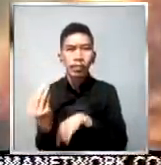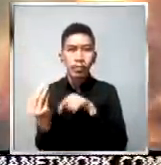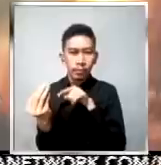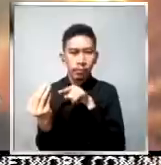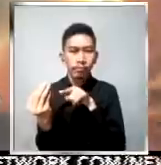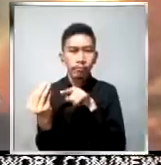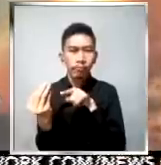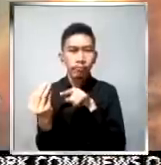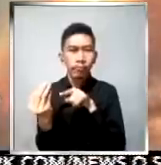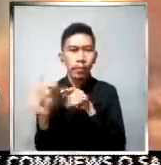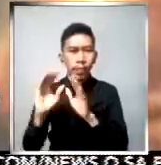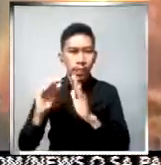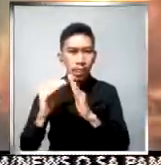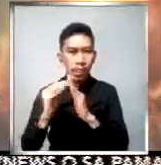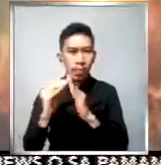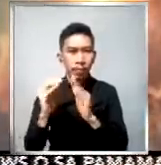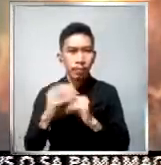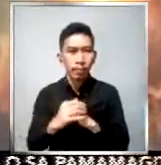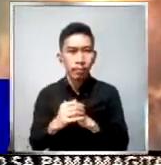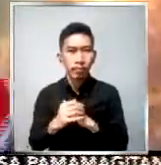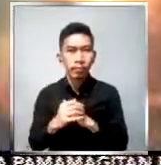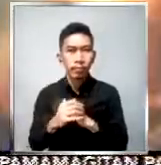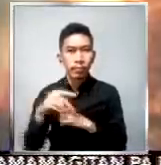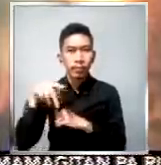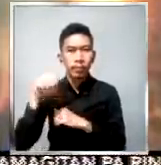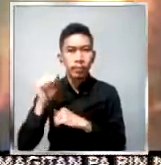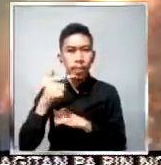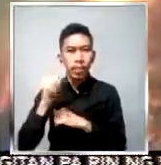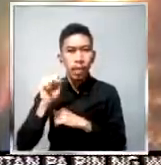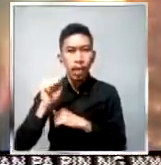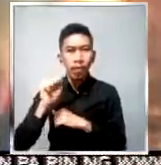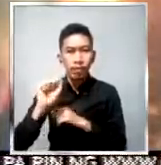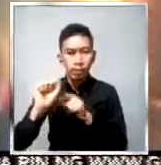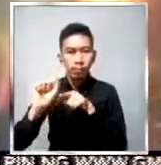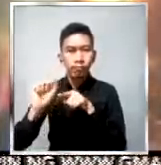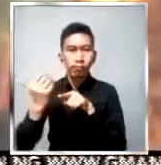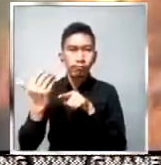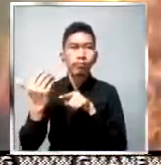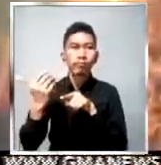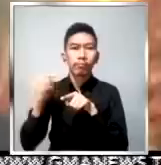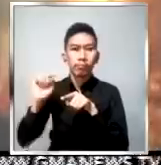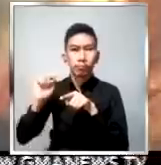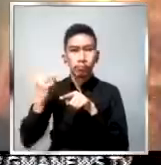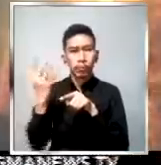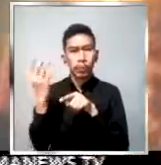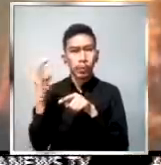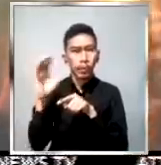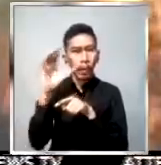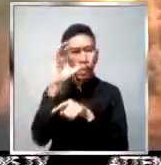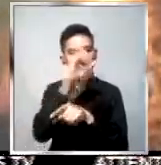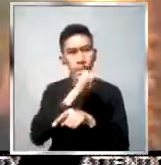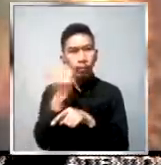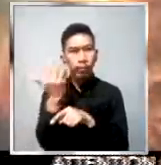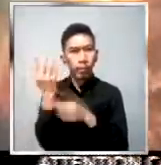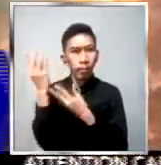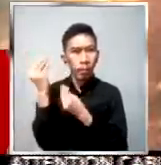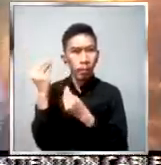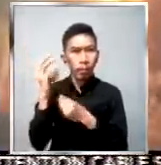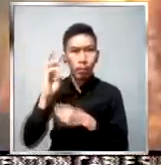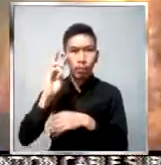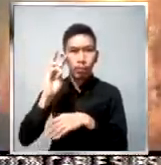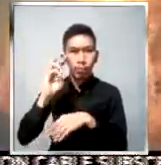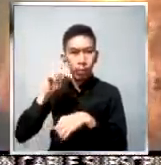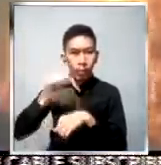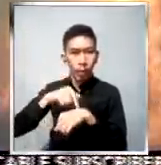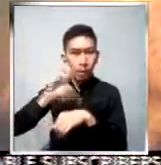Hagal ang naging forecast ng PAGASA at pati na rin ng PDRRMO sa mga oras na ito, bandang alas 6 ng umaga, nararanasan ang napakalakas